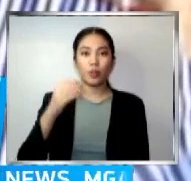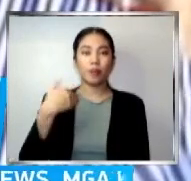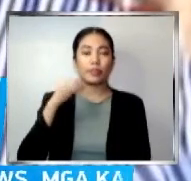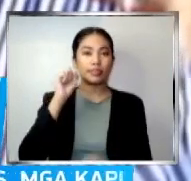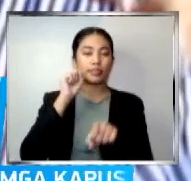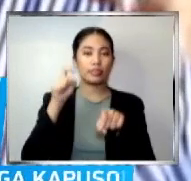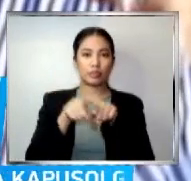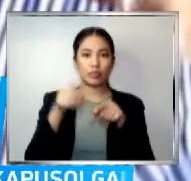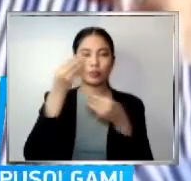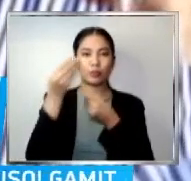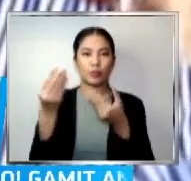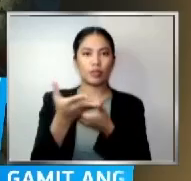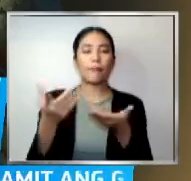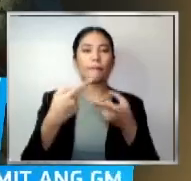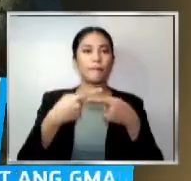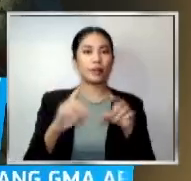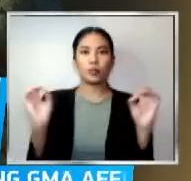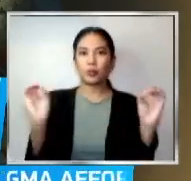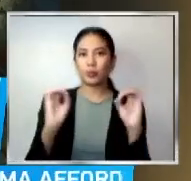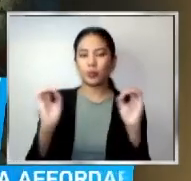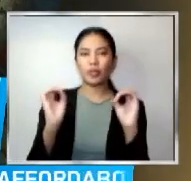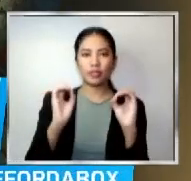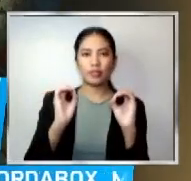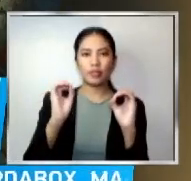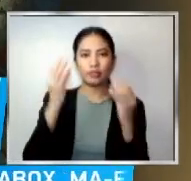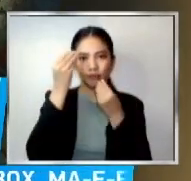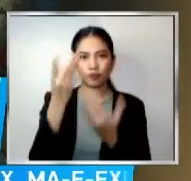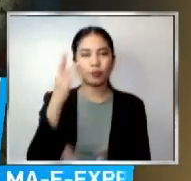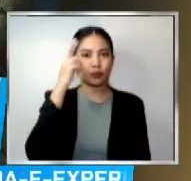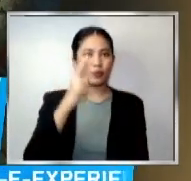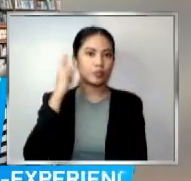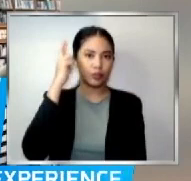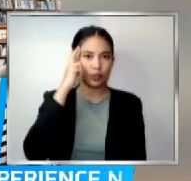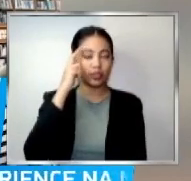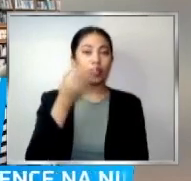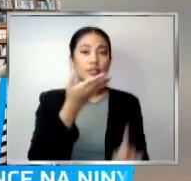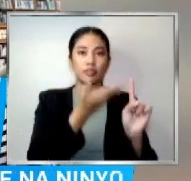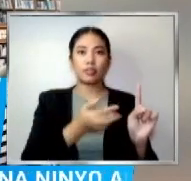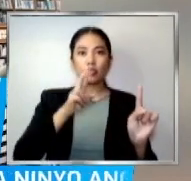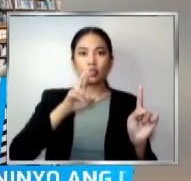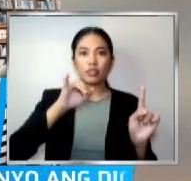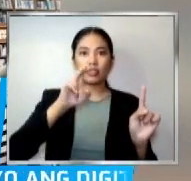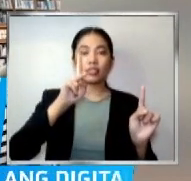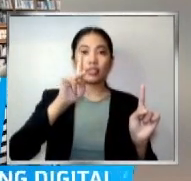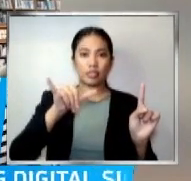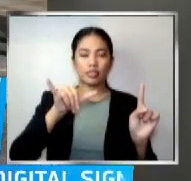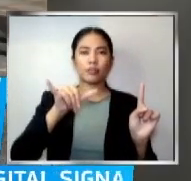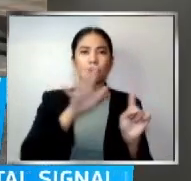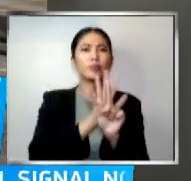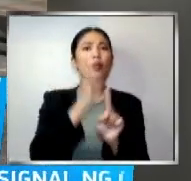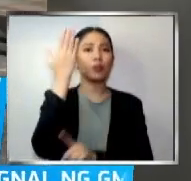sila nagbigay ng detalye sa cause of death. Nakilala po si Ricky sa kanyang mga eksklusibong panayam sa mga sikat na